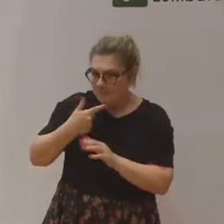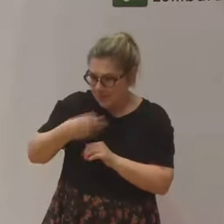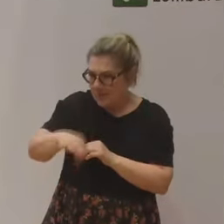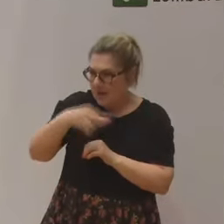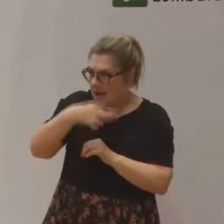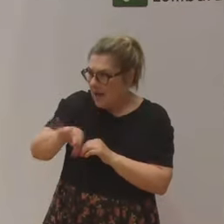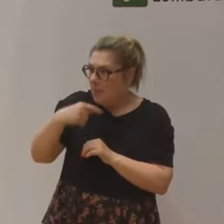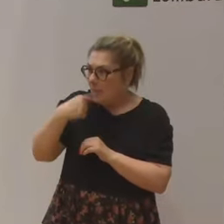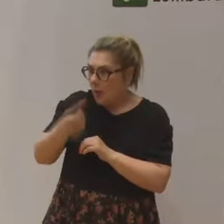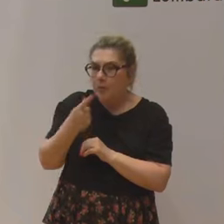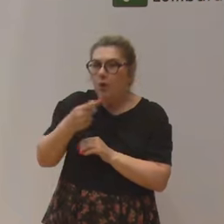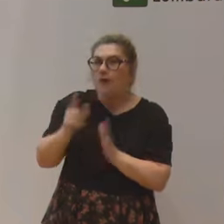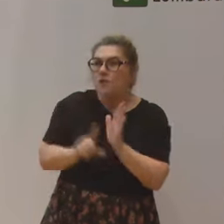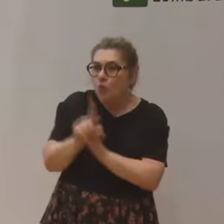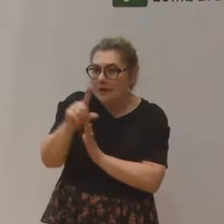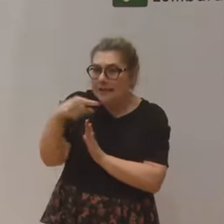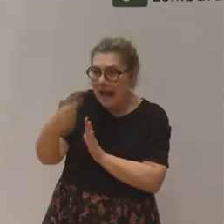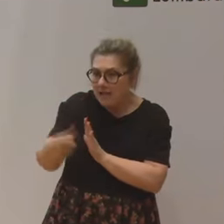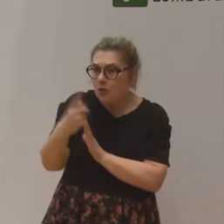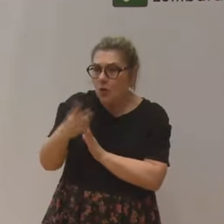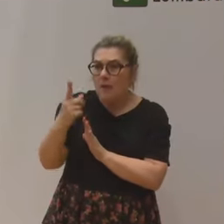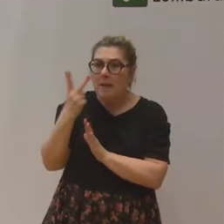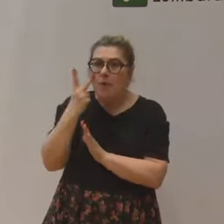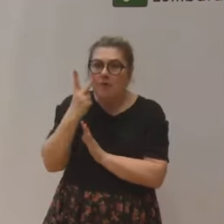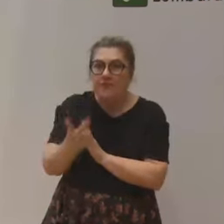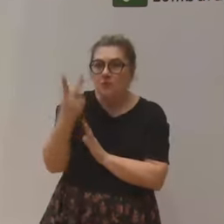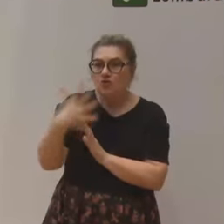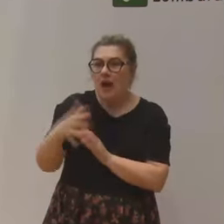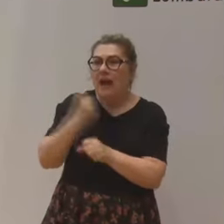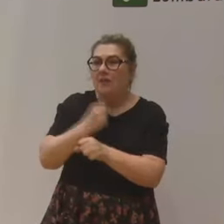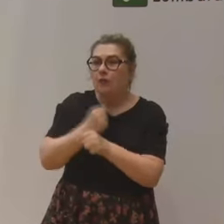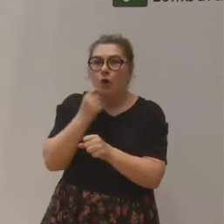un risultato che anche noi abbiamo desunto proprio attraverso quel lavoro